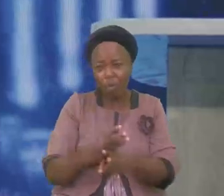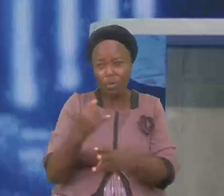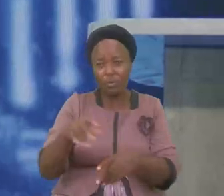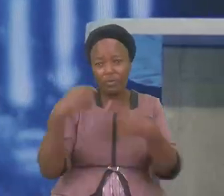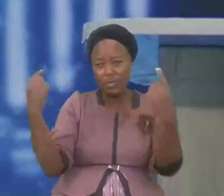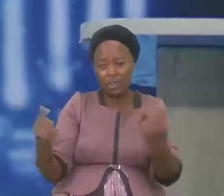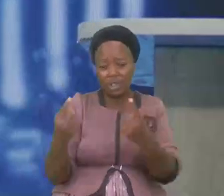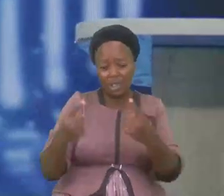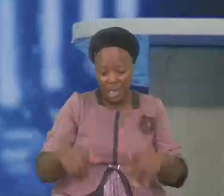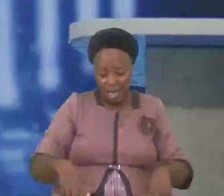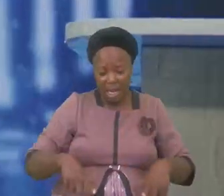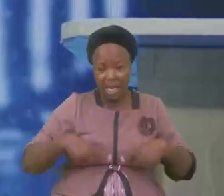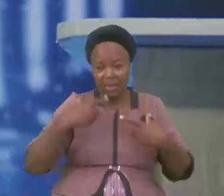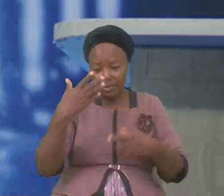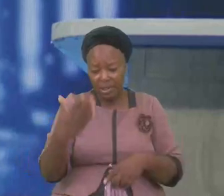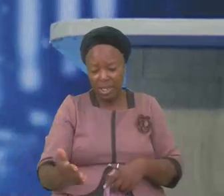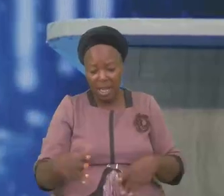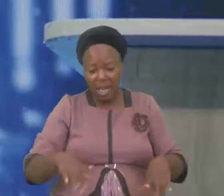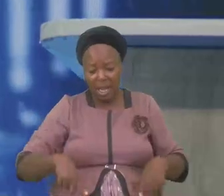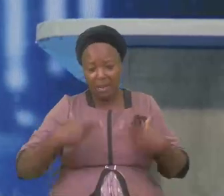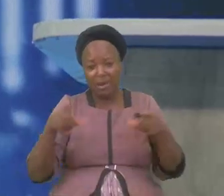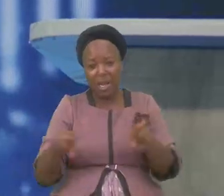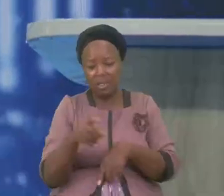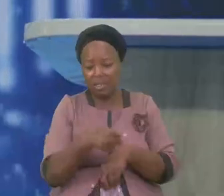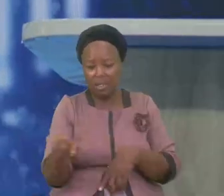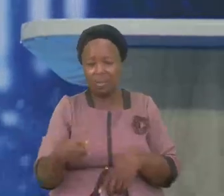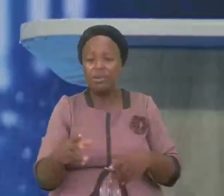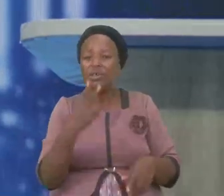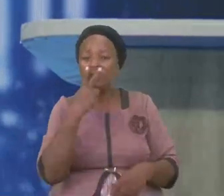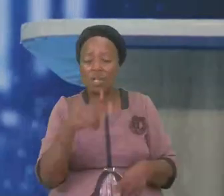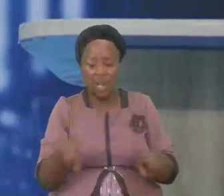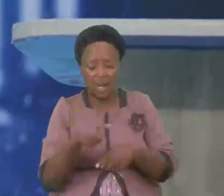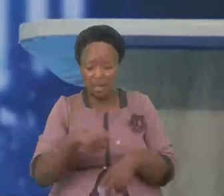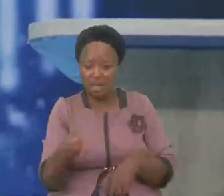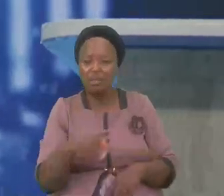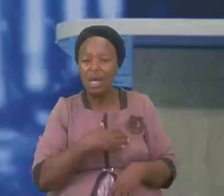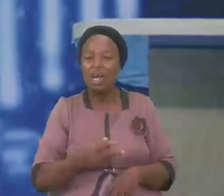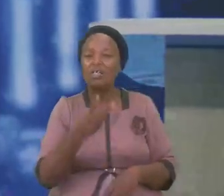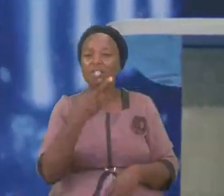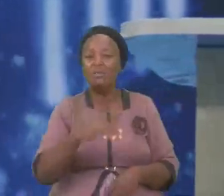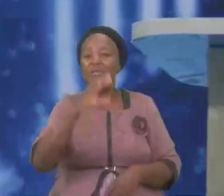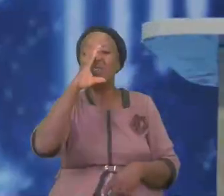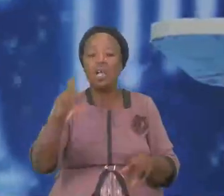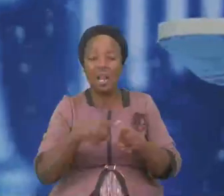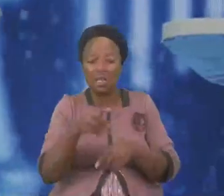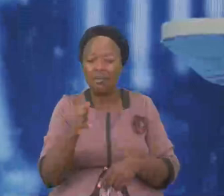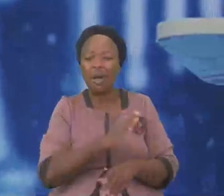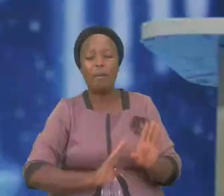là-bas, vit comme eux, boit comme eux, fume comme eux, se comporte comme